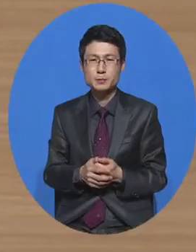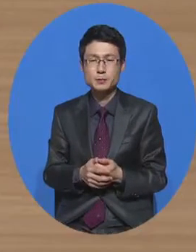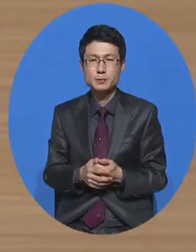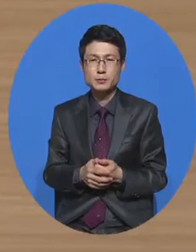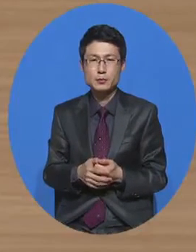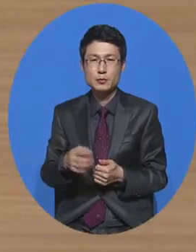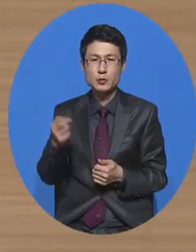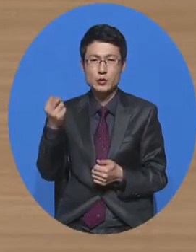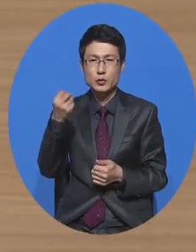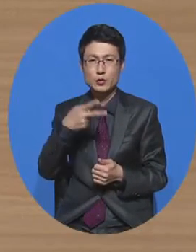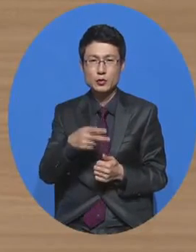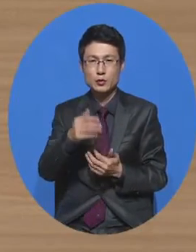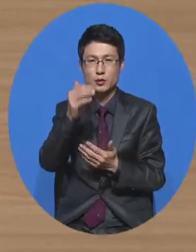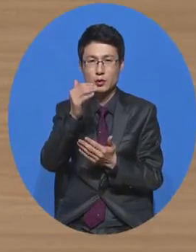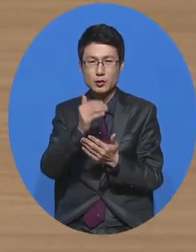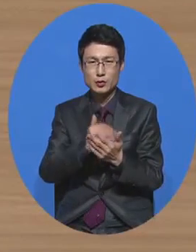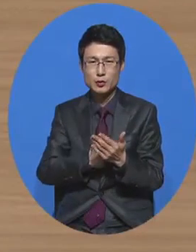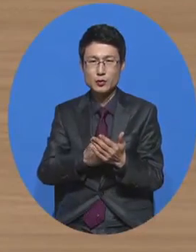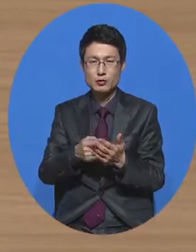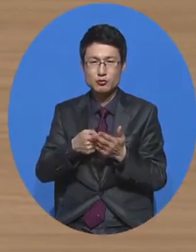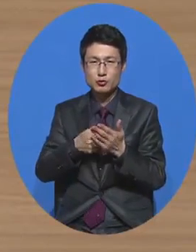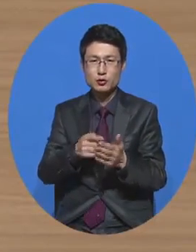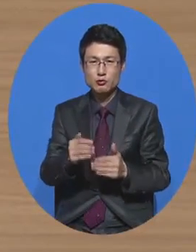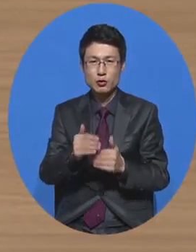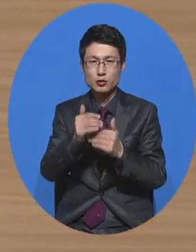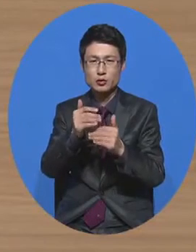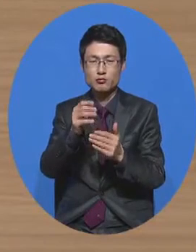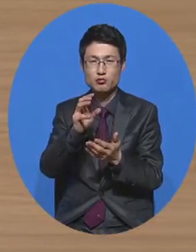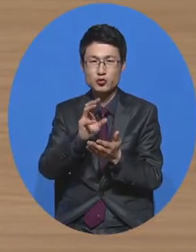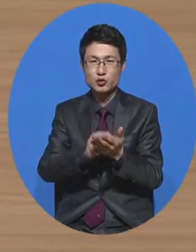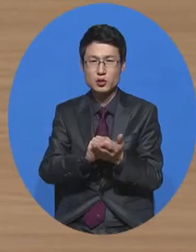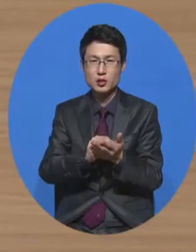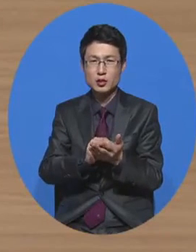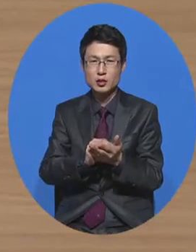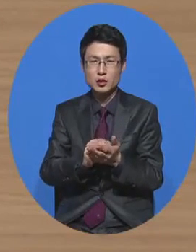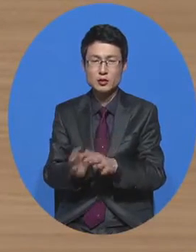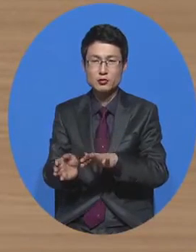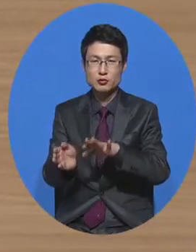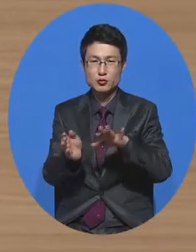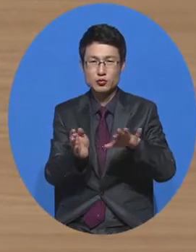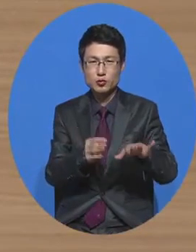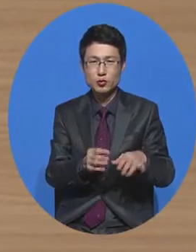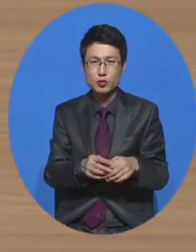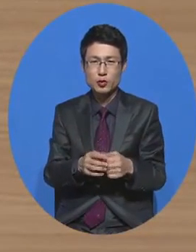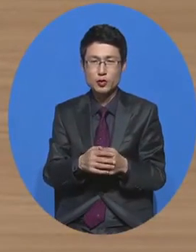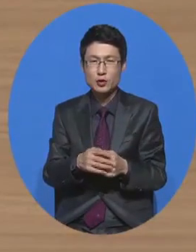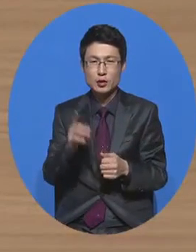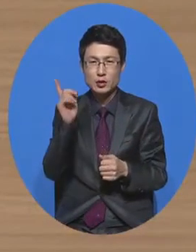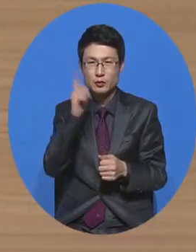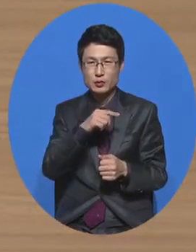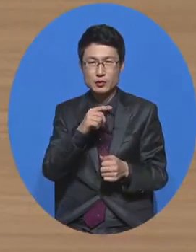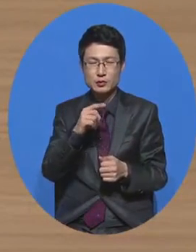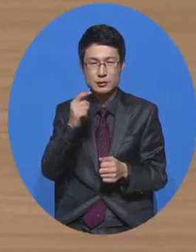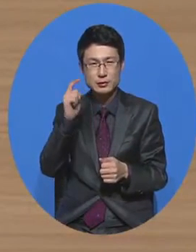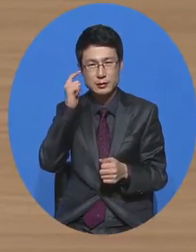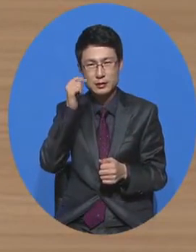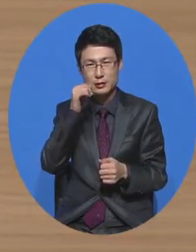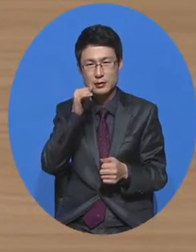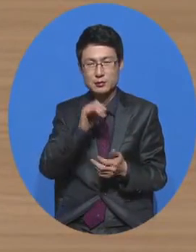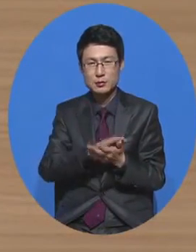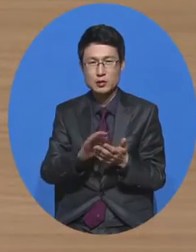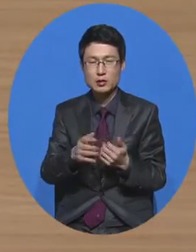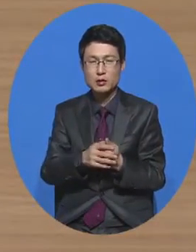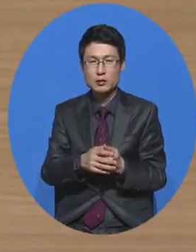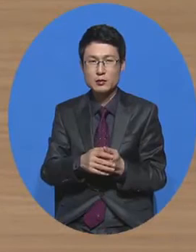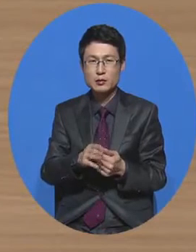또 그 내용이나 추진 과정상의 문제를 떠나서 이런 부정적인 시각도 있습니다 과연